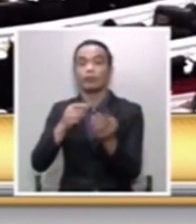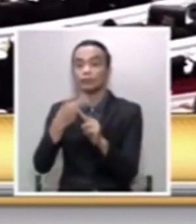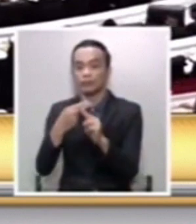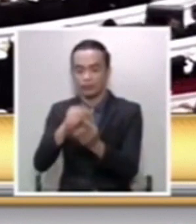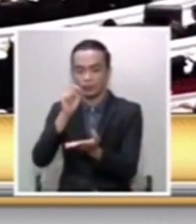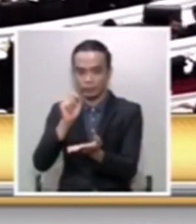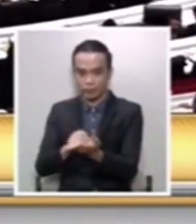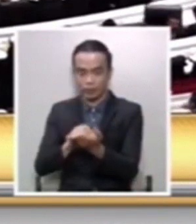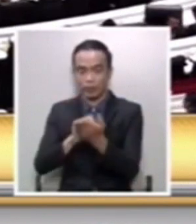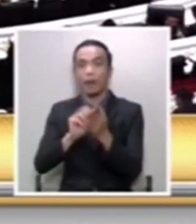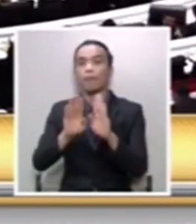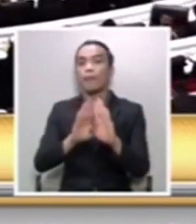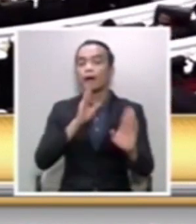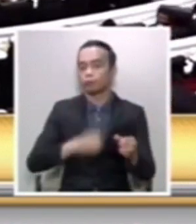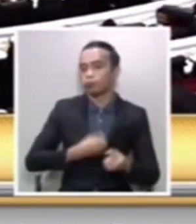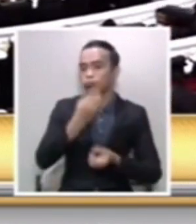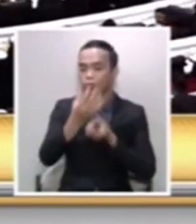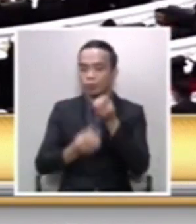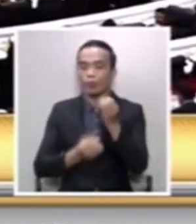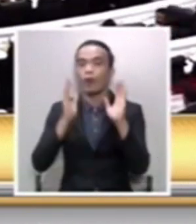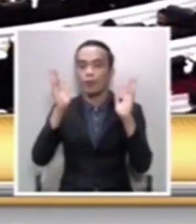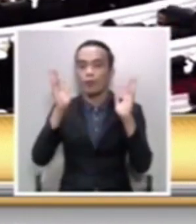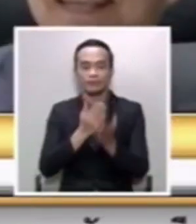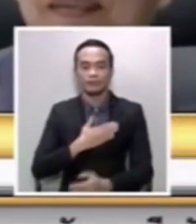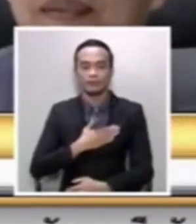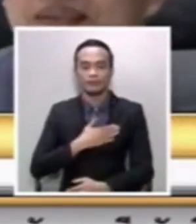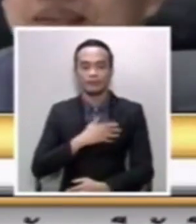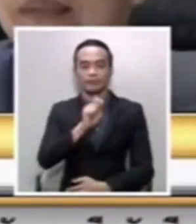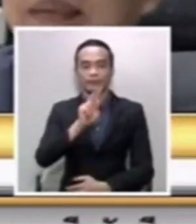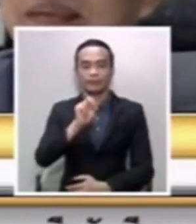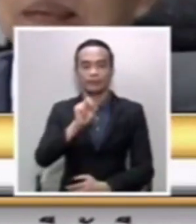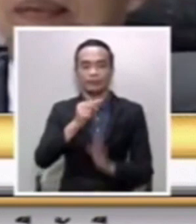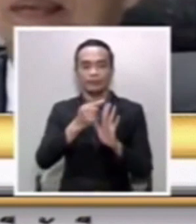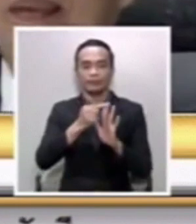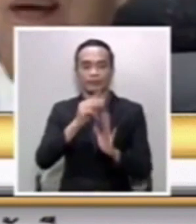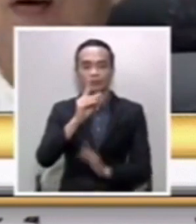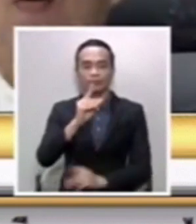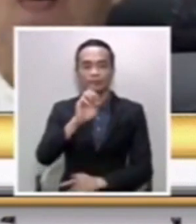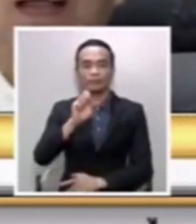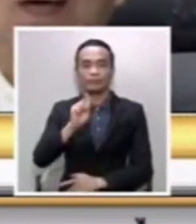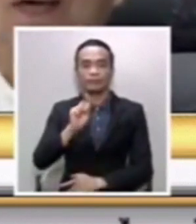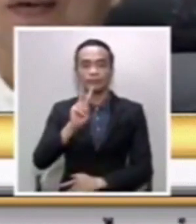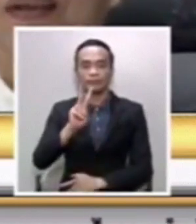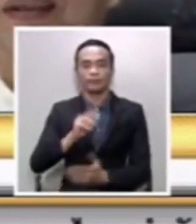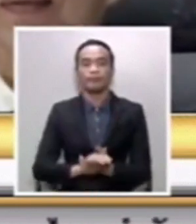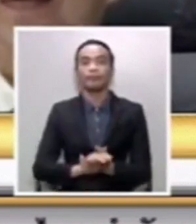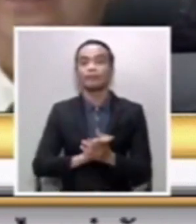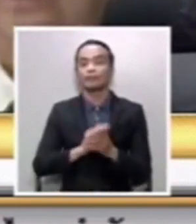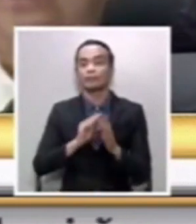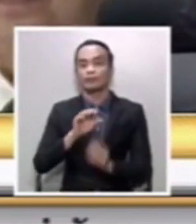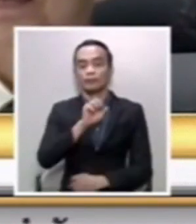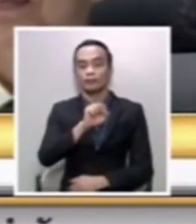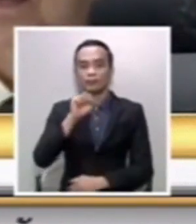ตรีและคณะรัฐมนตรีถวายสัตย์ไม่ครบเป็นการกระทําที่ขัดต่อรัฐธรรมนูญนั่นก็แสดงว่าจะไม่ปฏิบัติตามรัฐธรรมนูญใช่หรือ